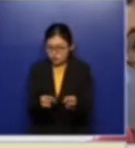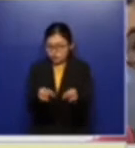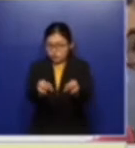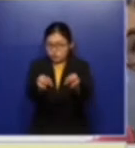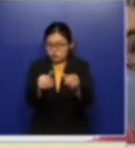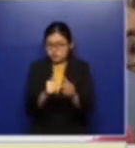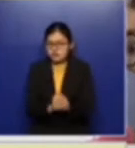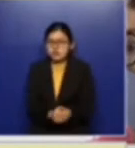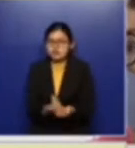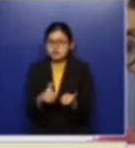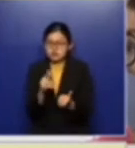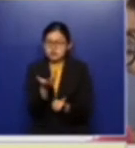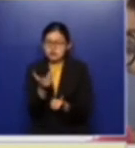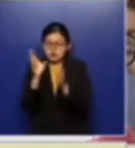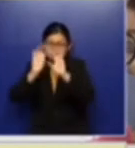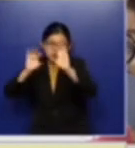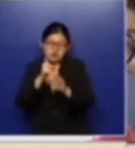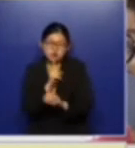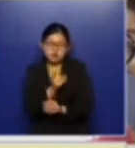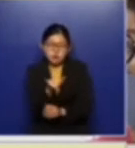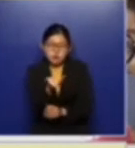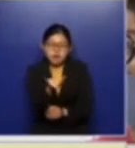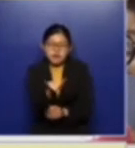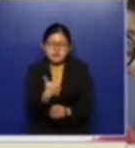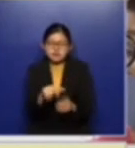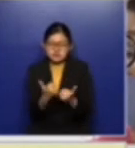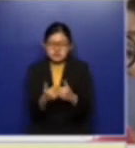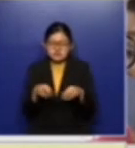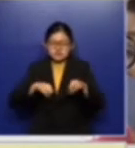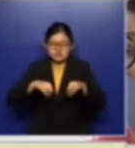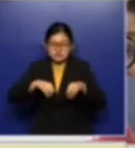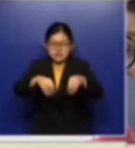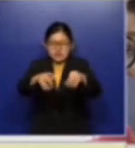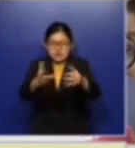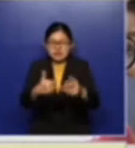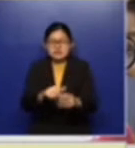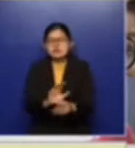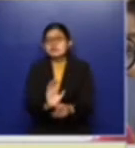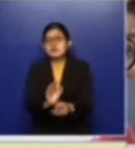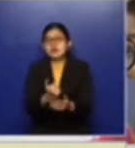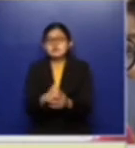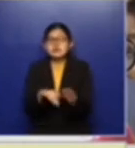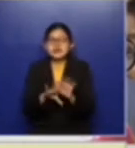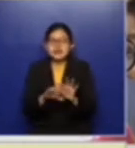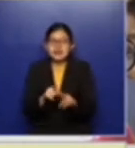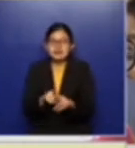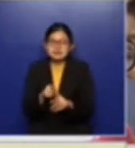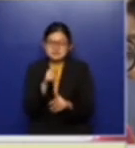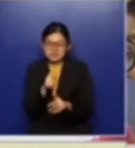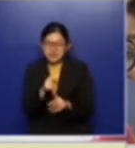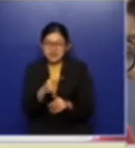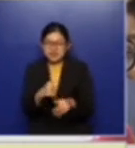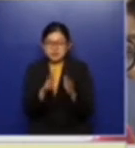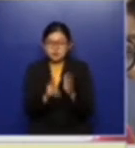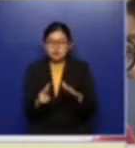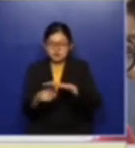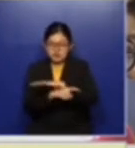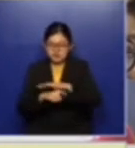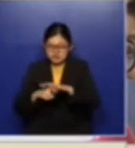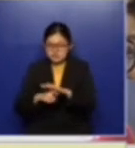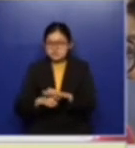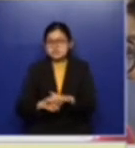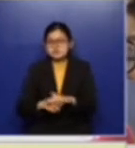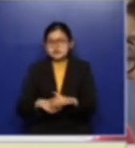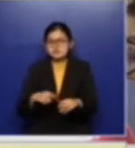ช่วงนี้อย่าทำนานะไม่ให้ทำนาจนสุดท้ายก็จะเป็นคำสั่งเหมือนเป็นคำสั่งว่าให้ชาวนาตกงานท่านประธานครับชาวนา